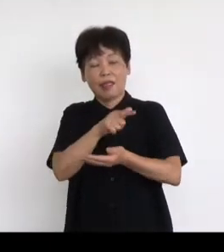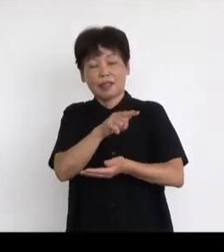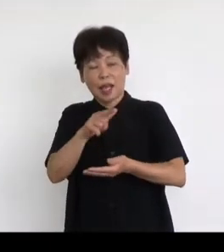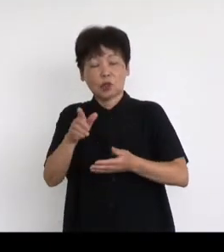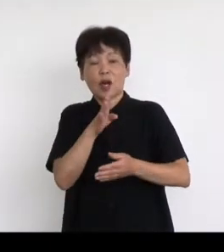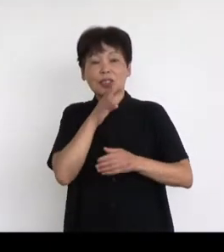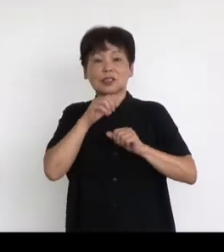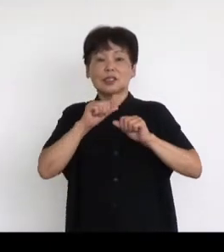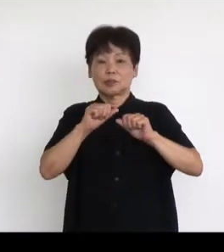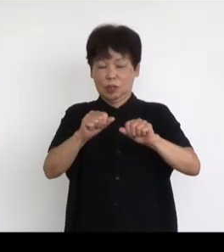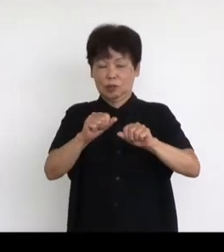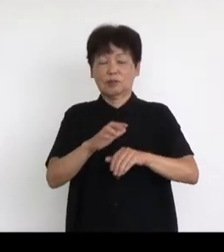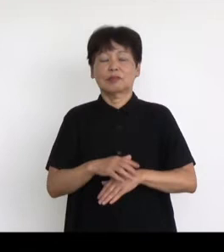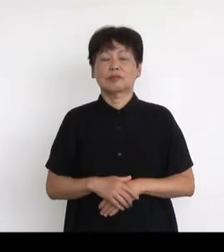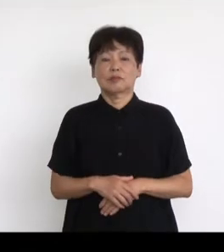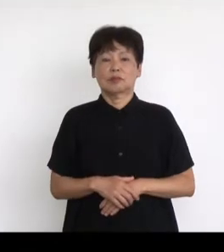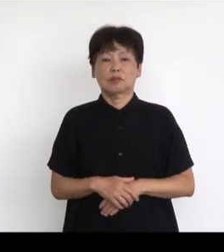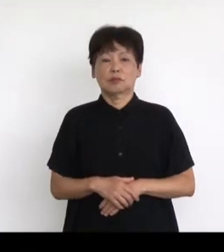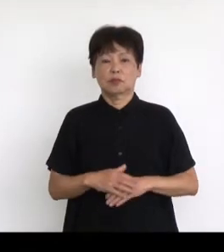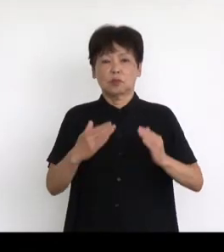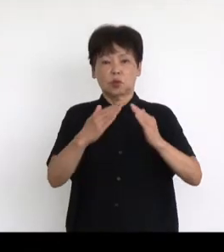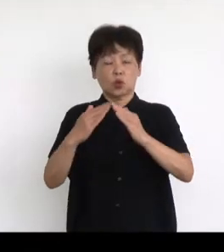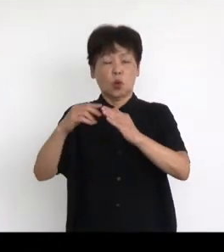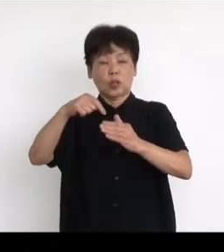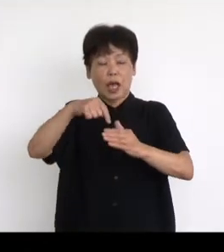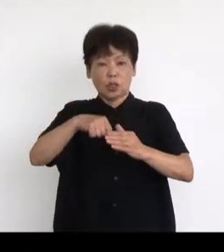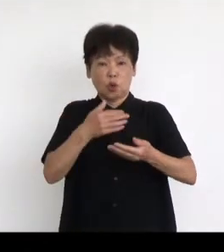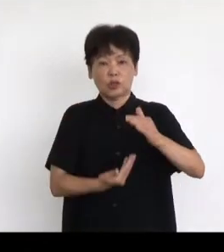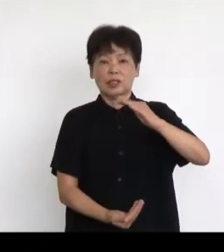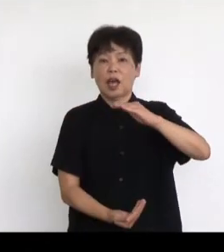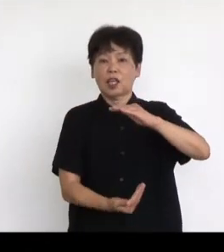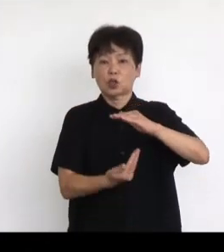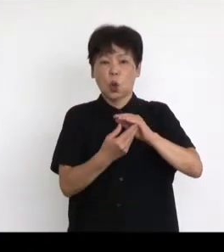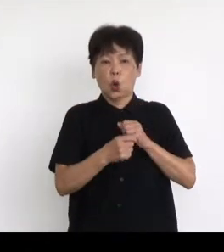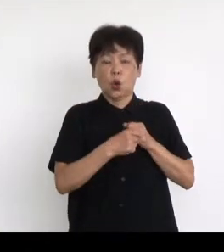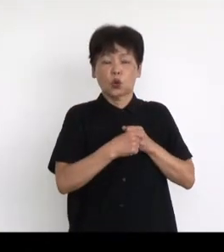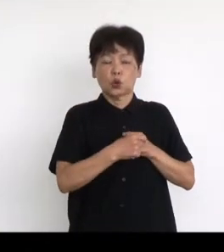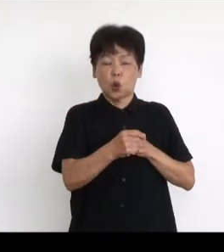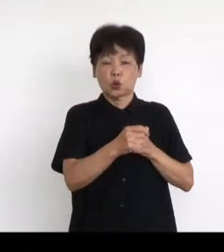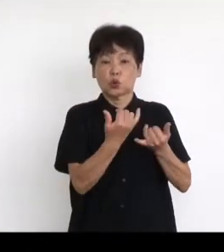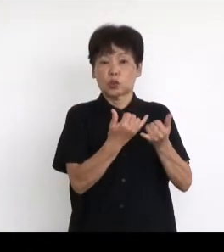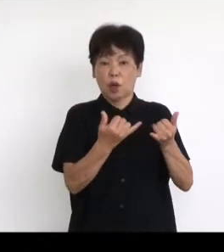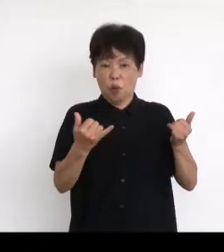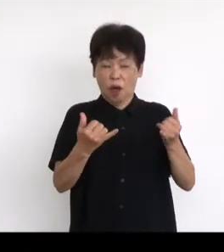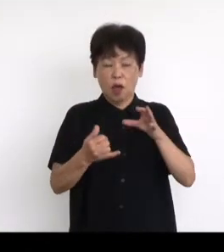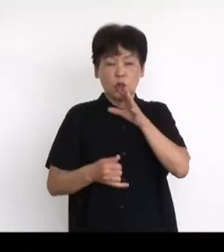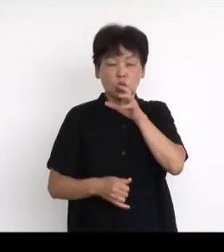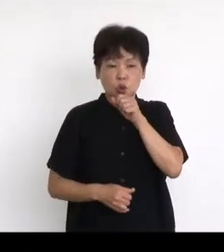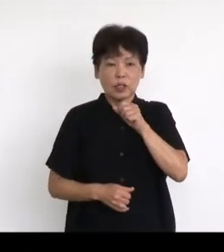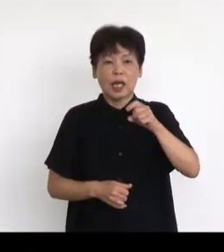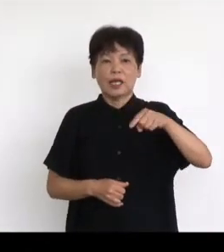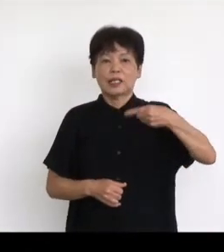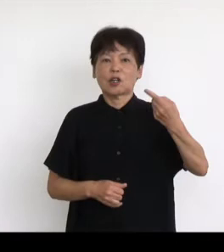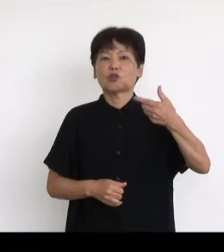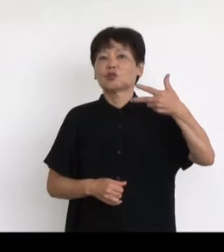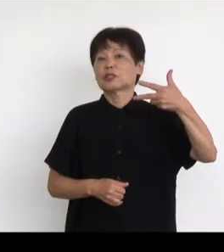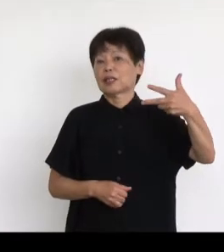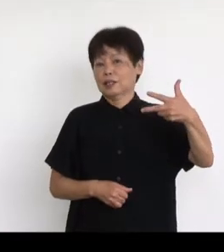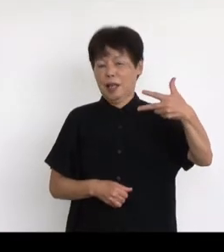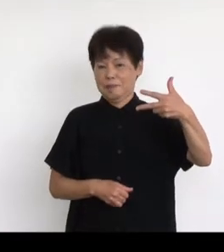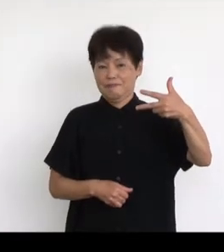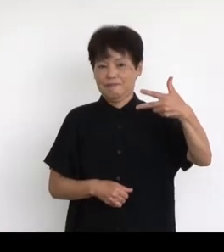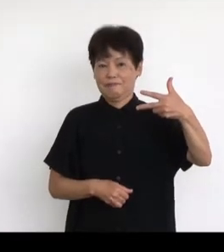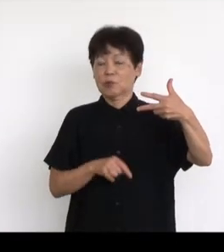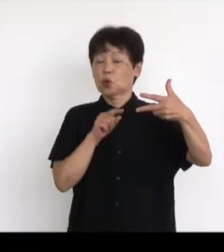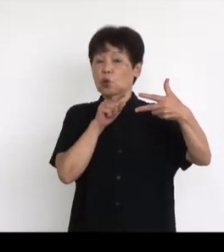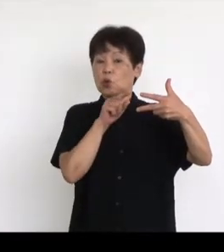また町内の最高長寿者は107歳をお迎えになられた方で、